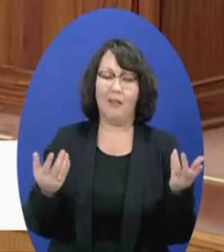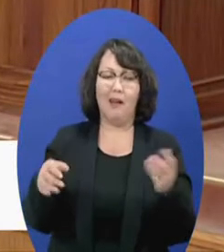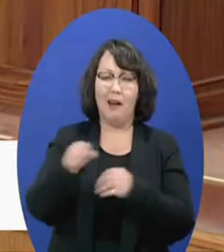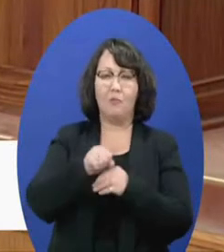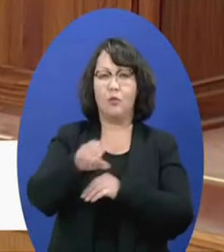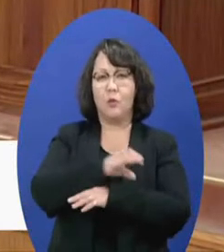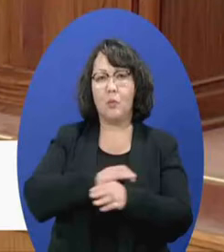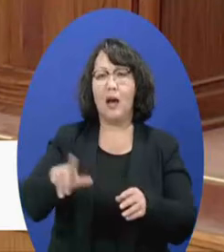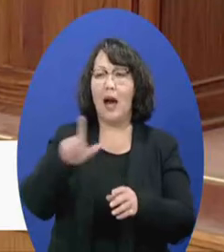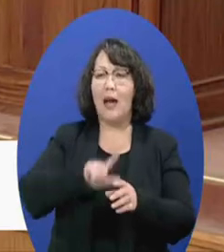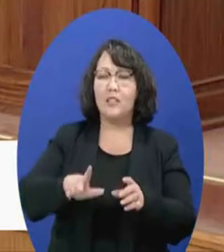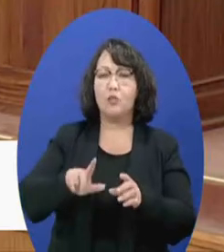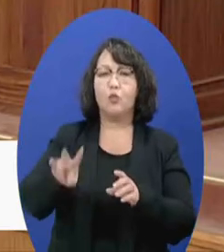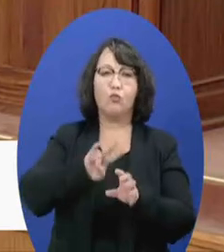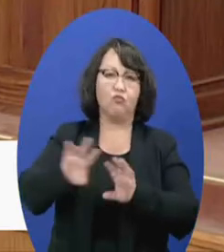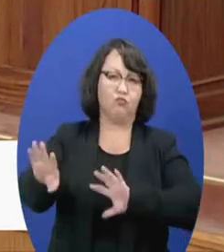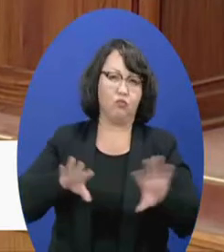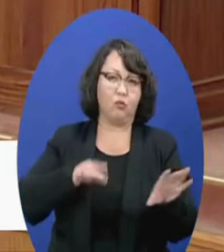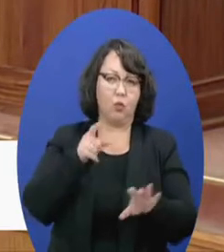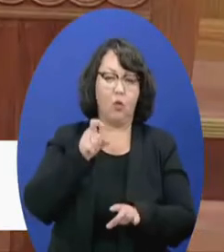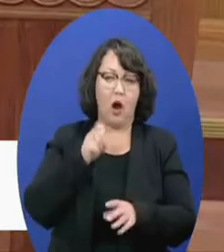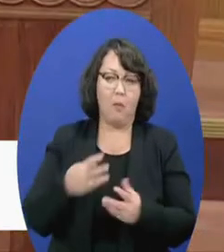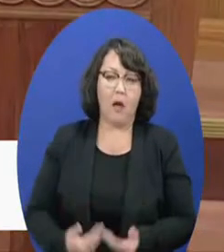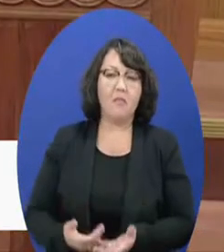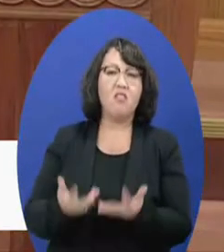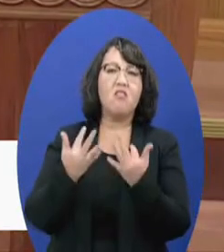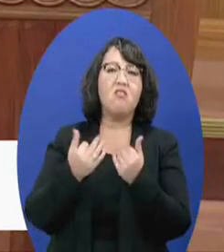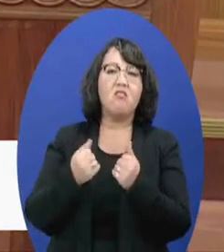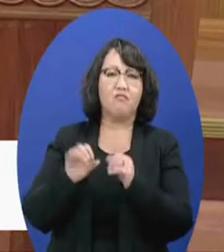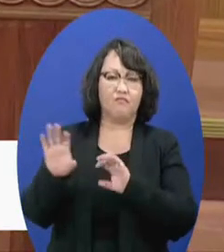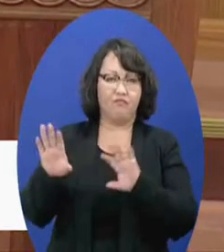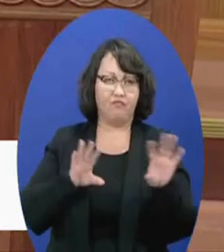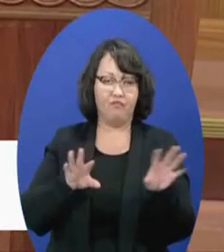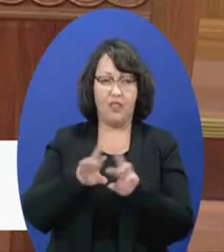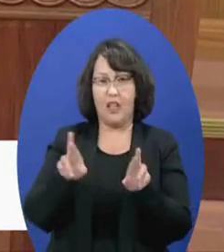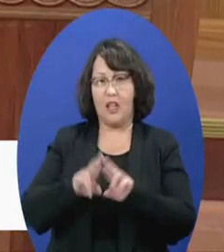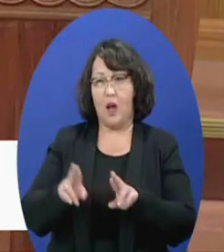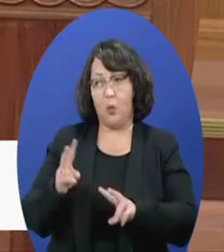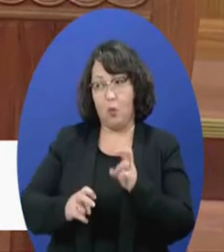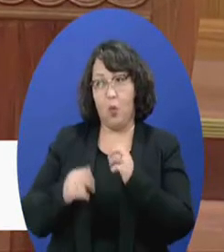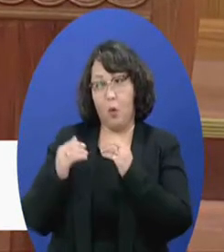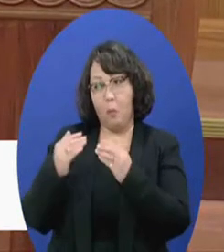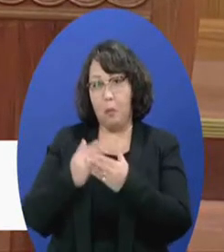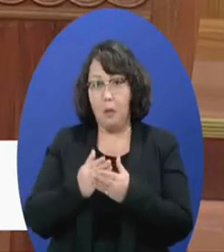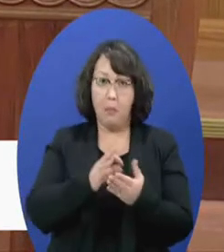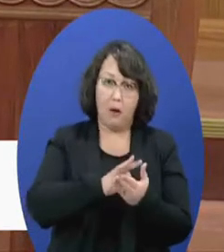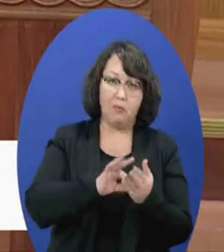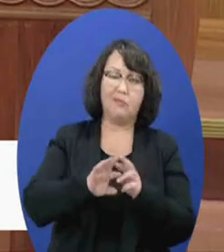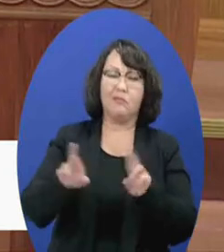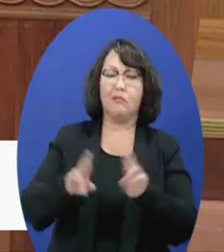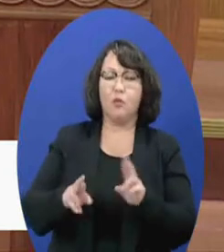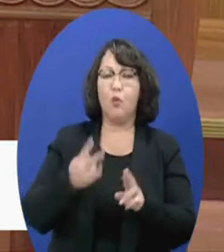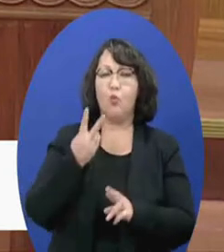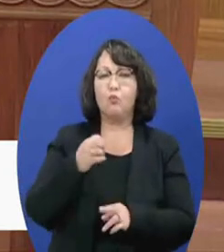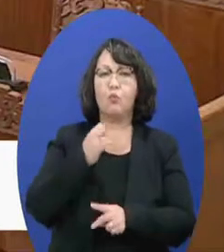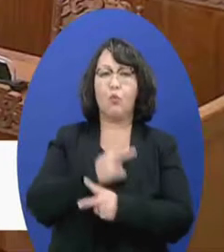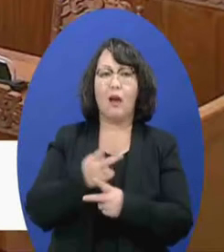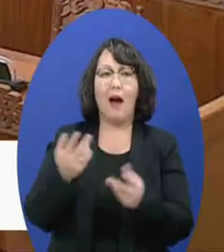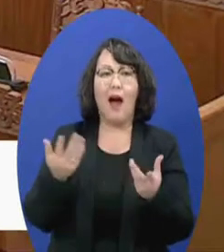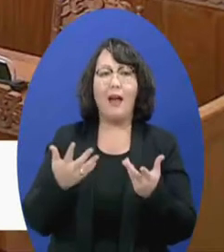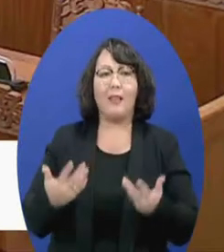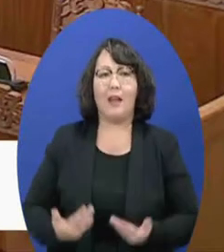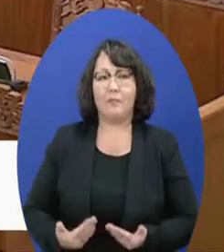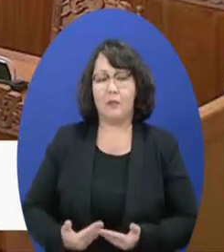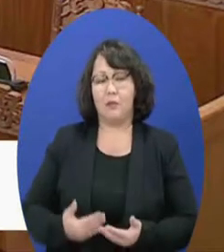газар зүйн байрлал, хүн амын төвлөрөл, үйлдвэрлэл хөгжсөн зэргээс хамаарат ялгаа үүснэ. Гэтэл үндсэн хуульд Монгол улсын иргэн хаана амьдарч байгаагаас